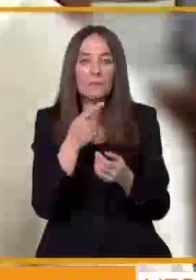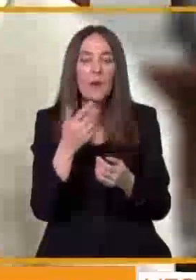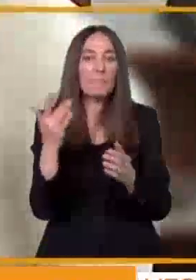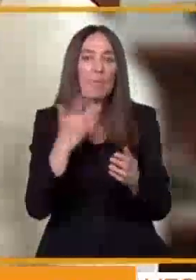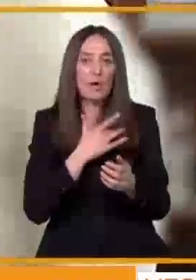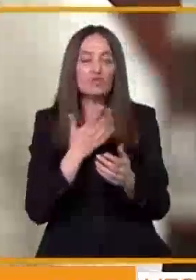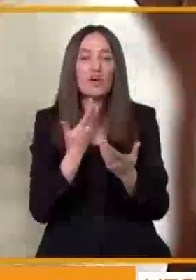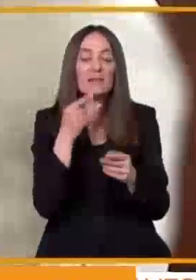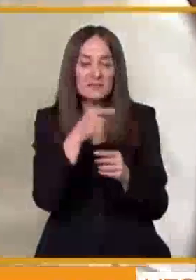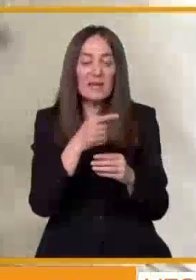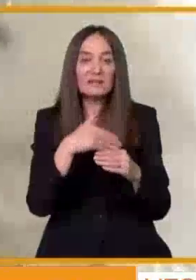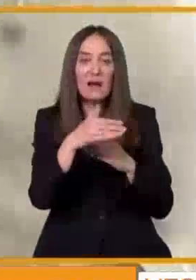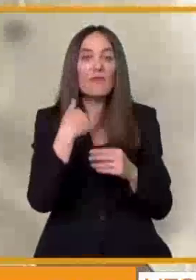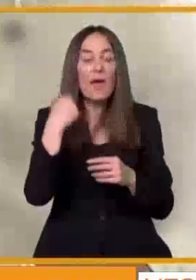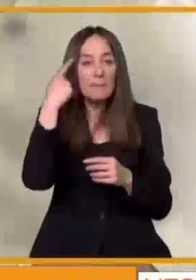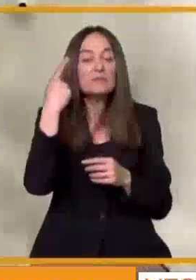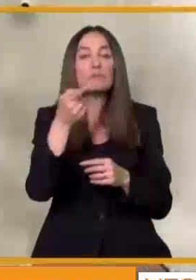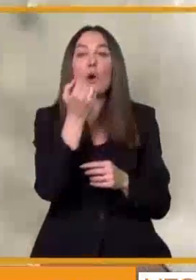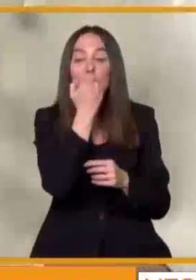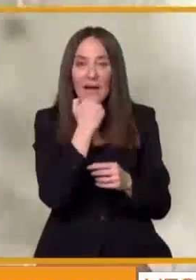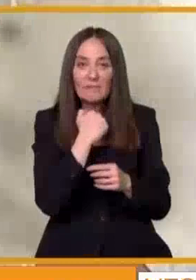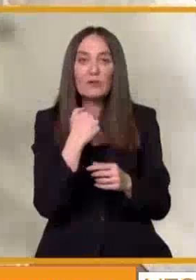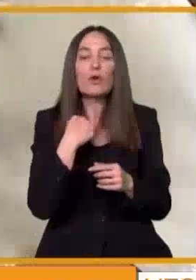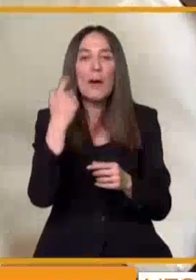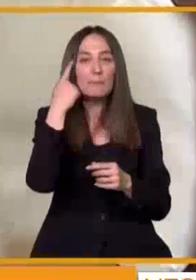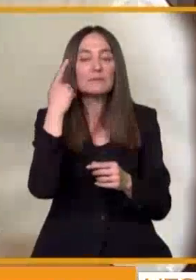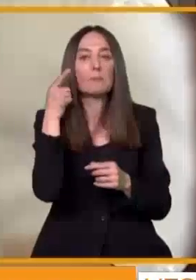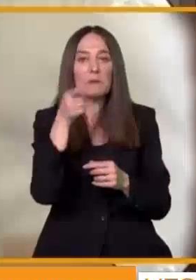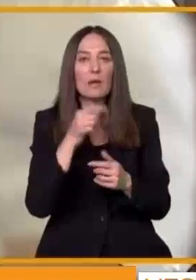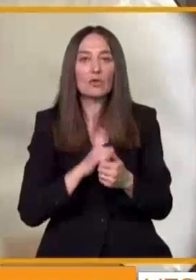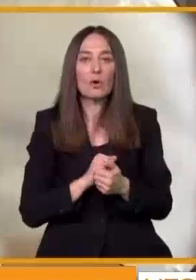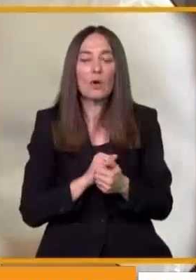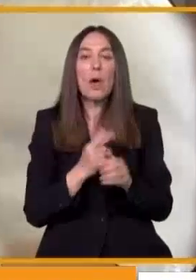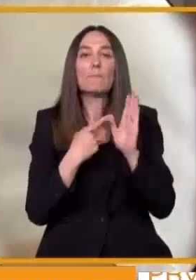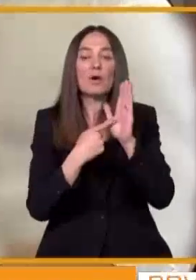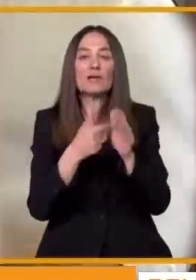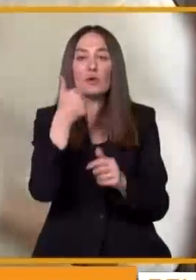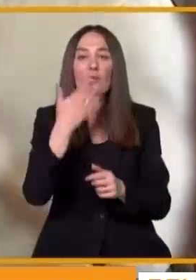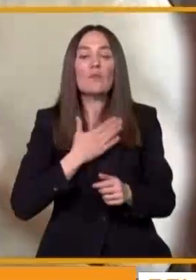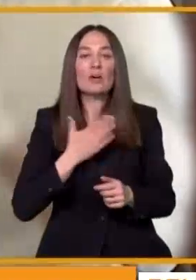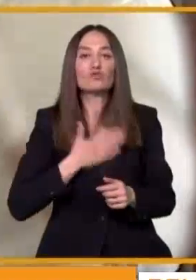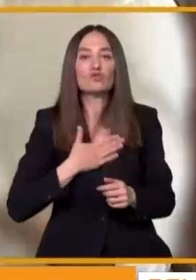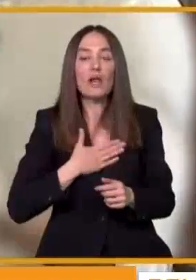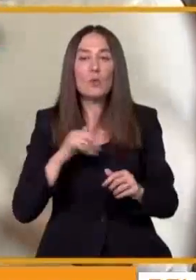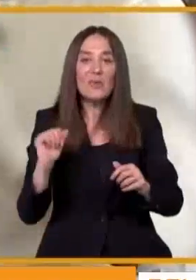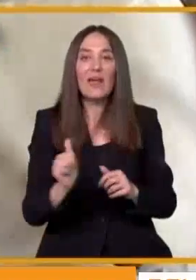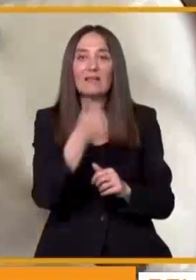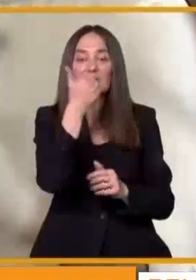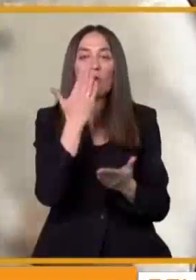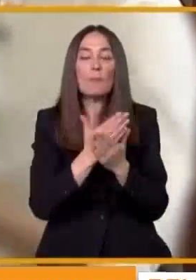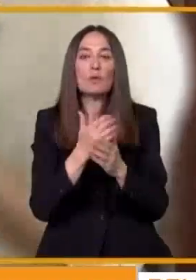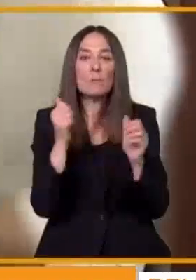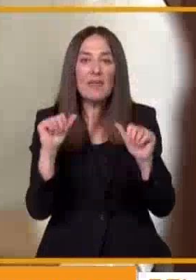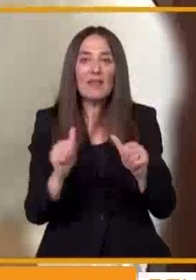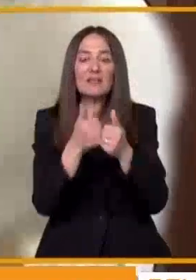pogađa. Tako da sa te strane mislim da je to pravedno, mislim da je to pokazuje jednu našu želju za, kažem, jedinstvenošću, da budemo